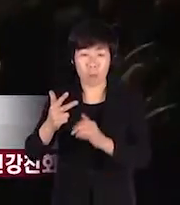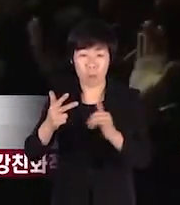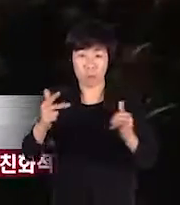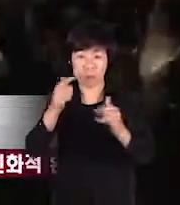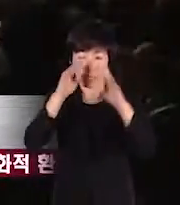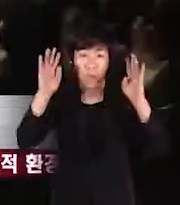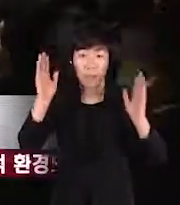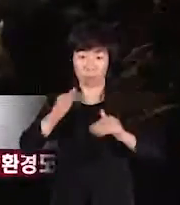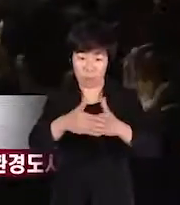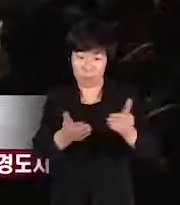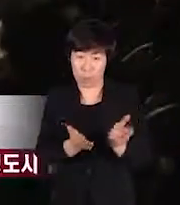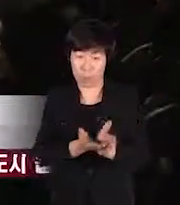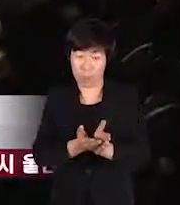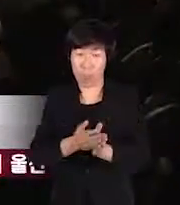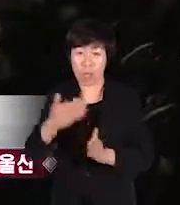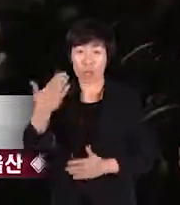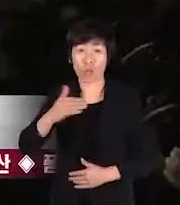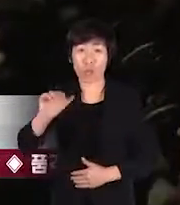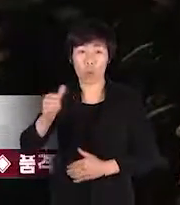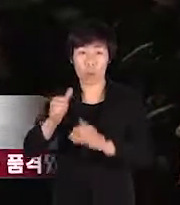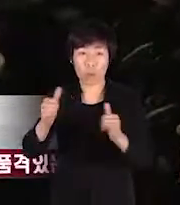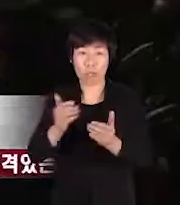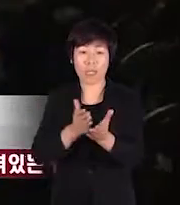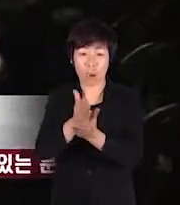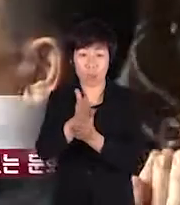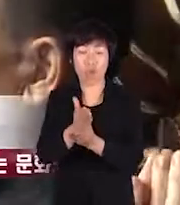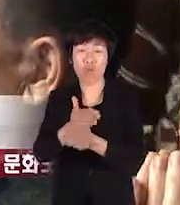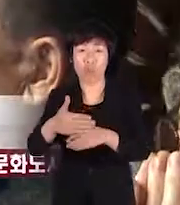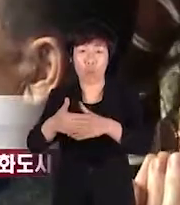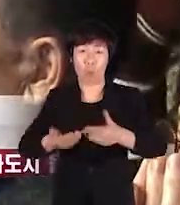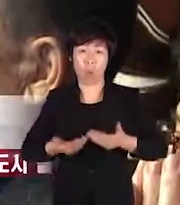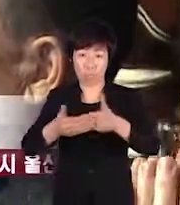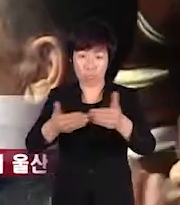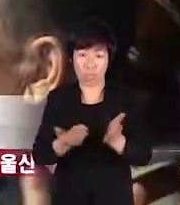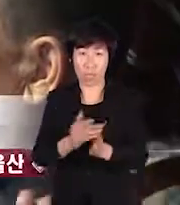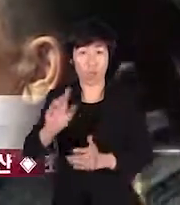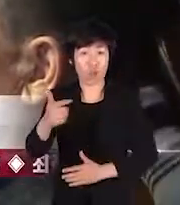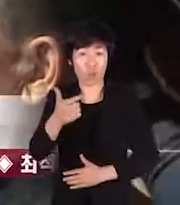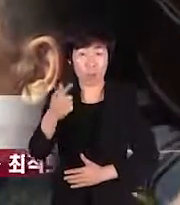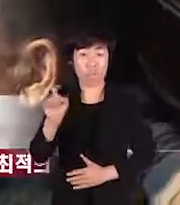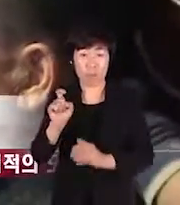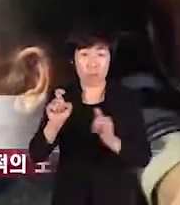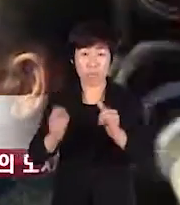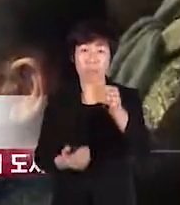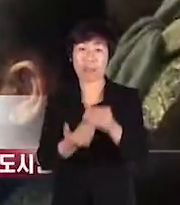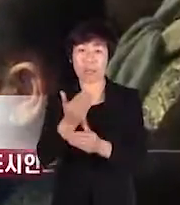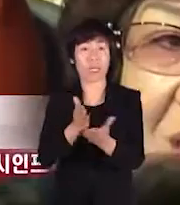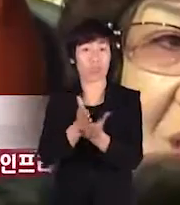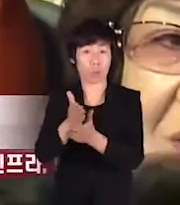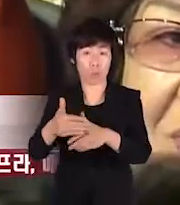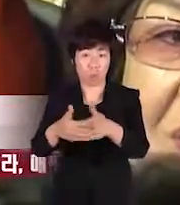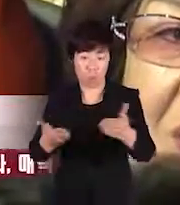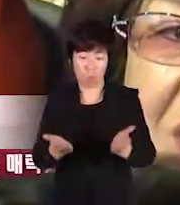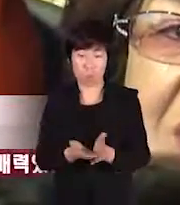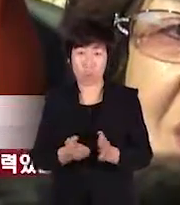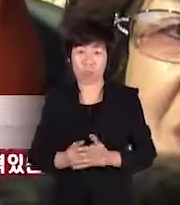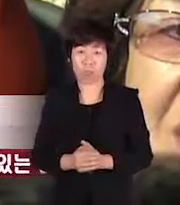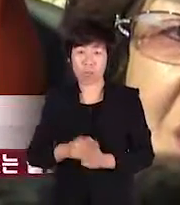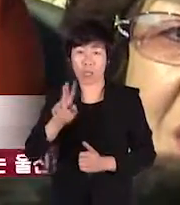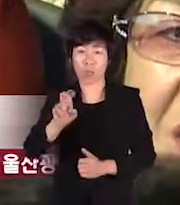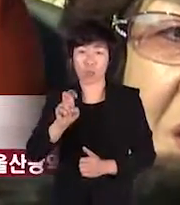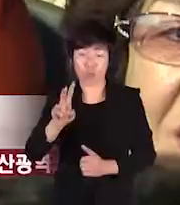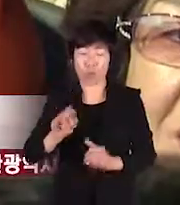명의 대학생 봉사단, 9,500여 명의 전문 봉사단, 610명의 재난 전문 봉사단, 그리고